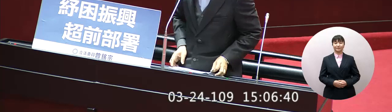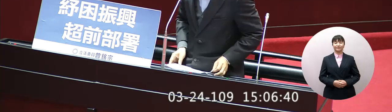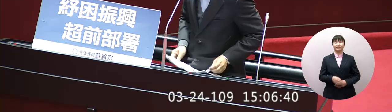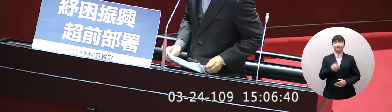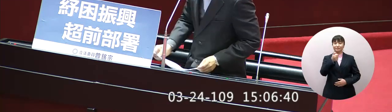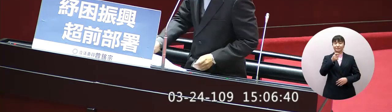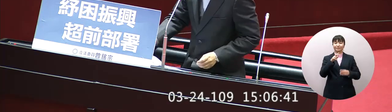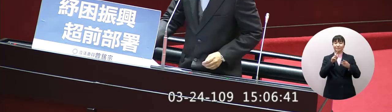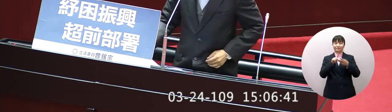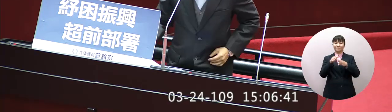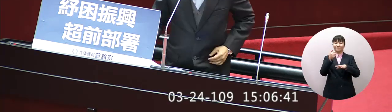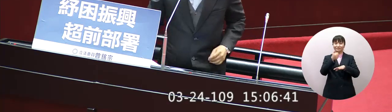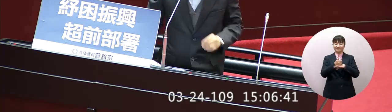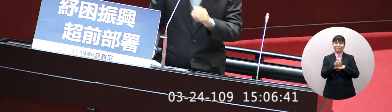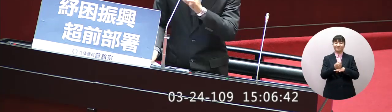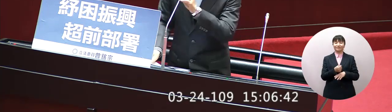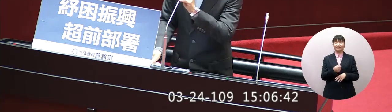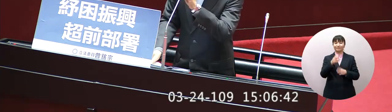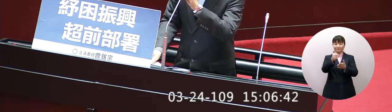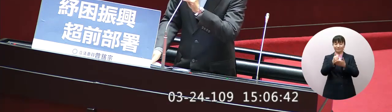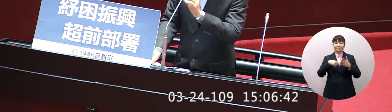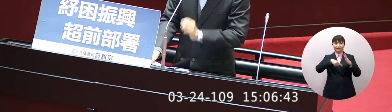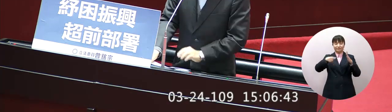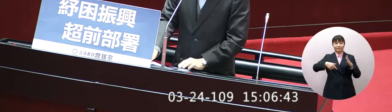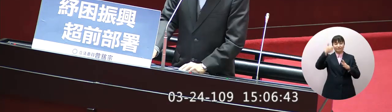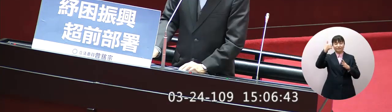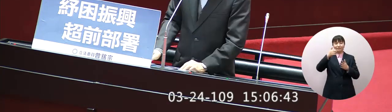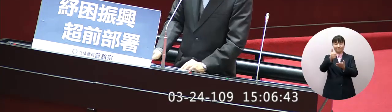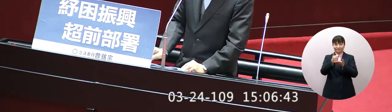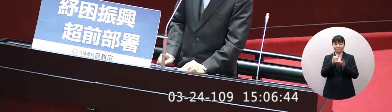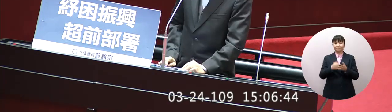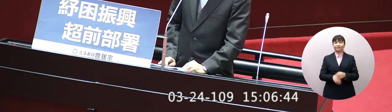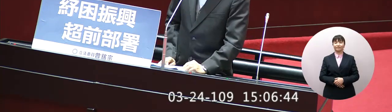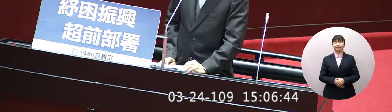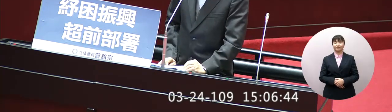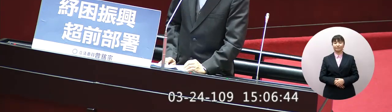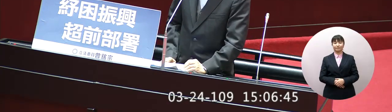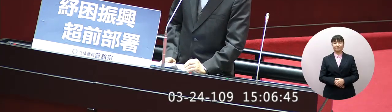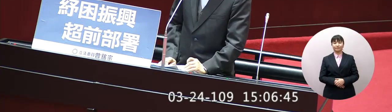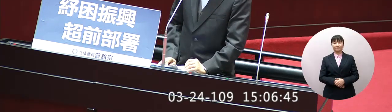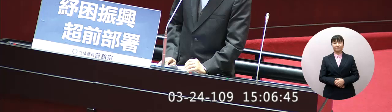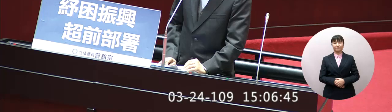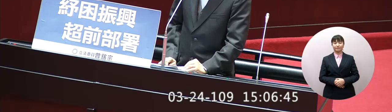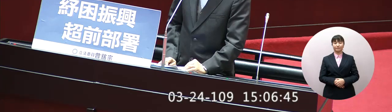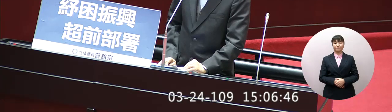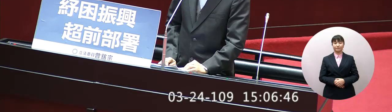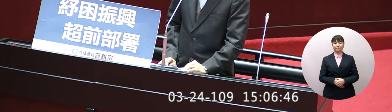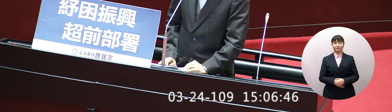好，谢谢主席，麻烦请院长， 请苏院长。